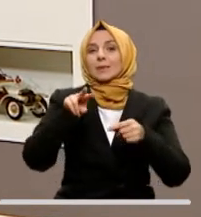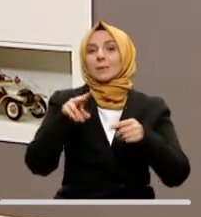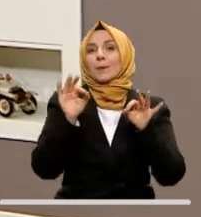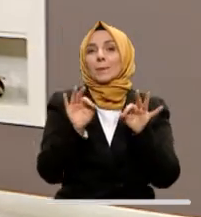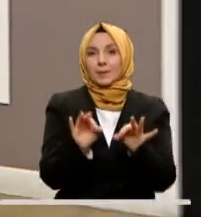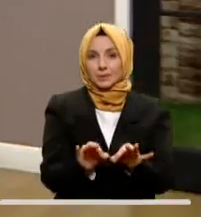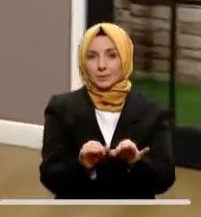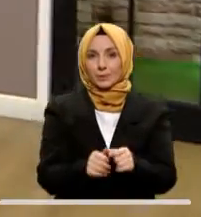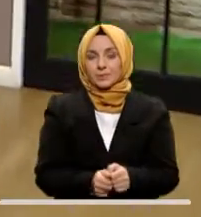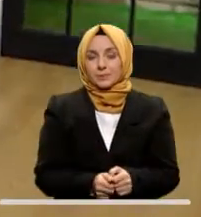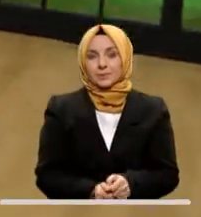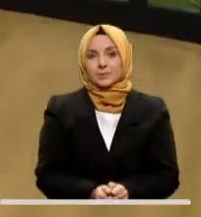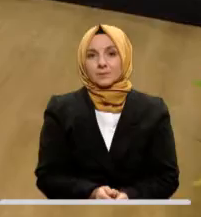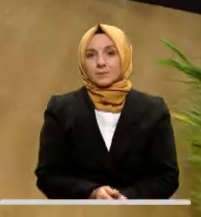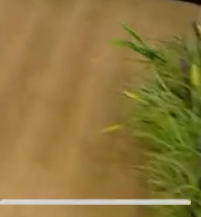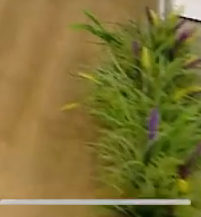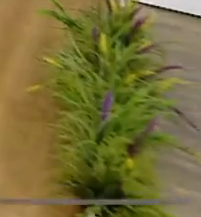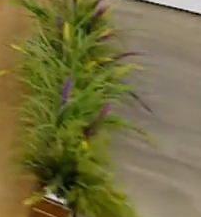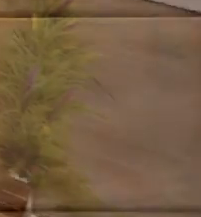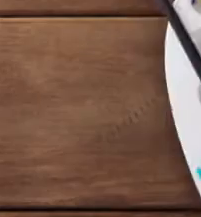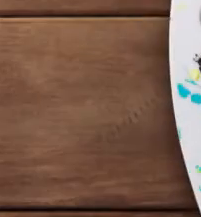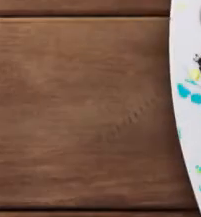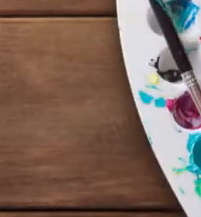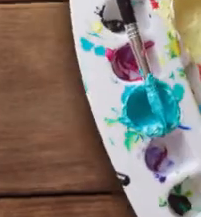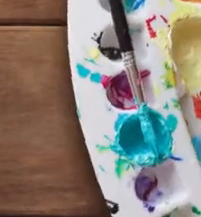başlıyor abone ol mi